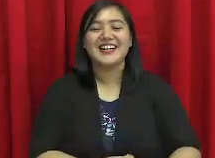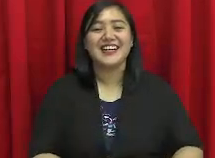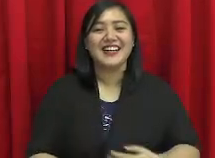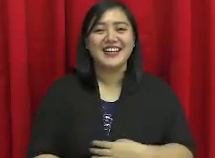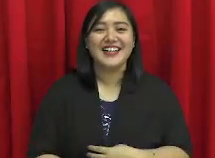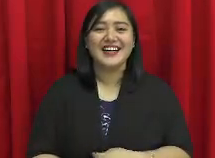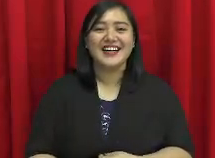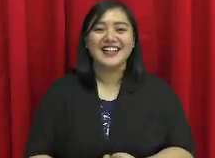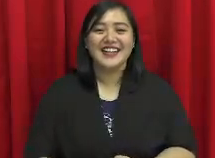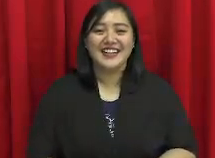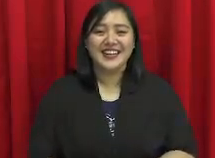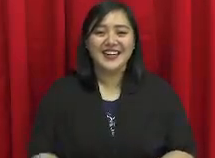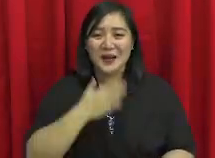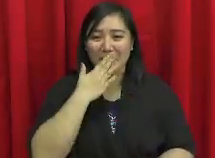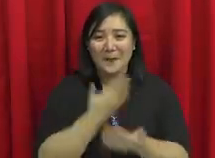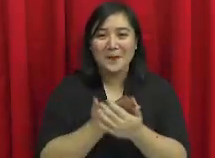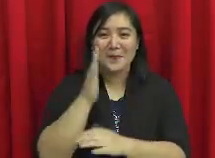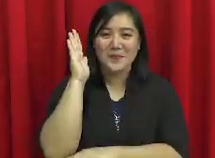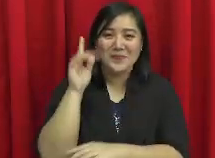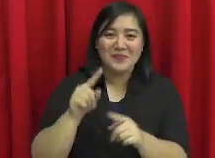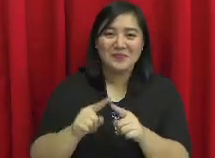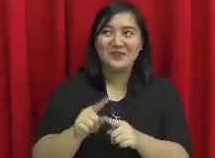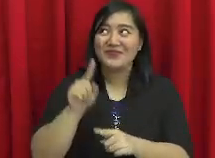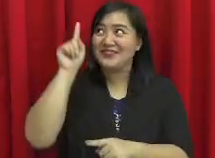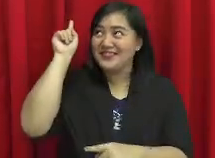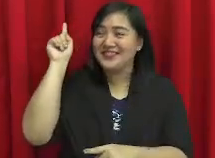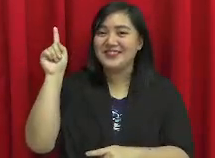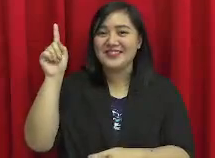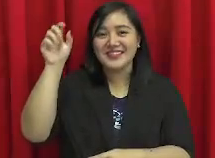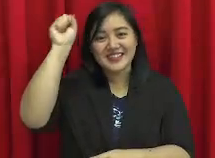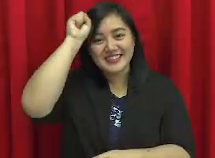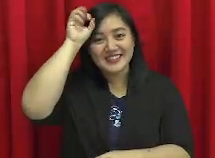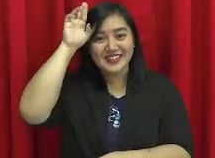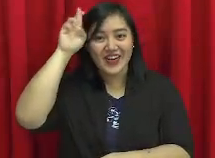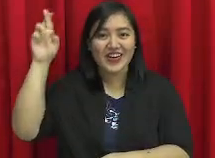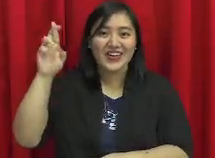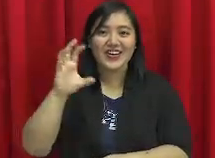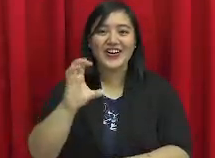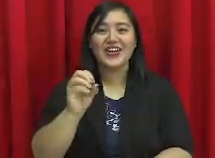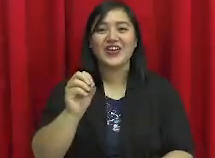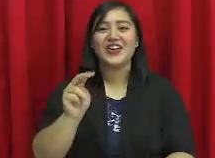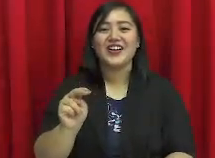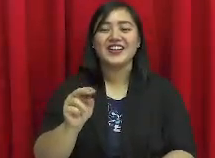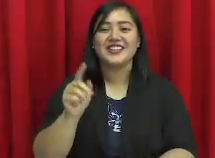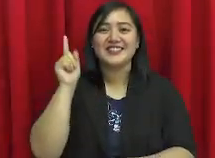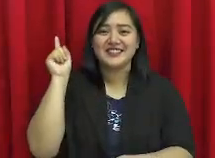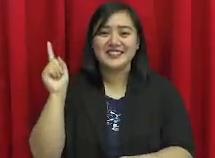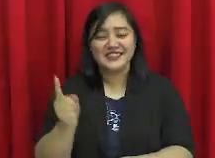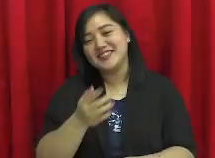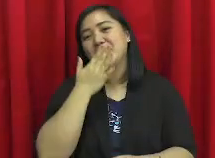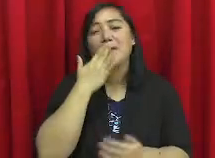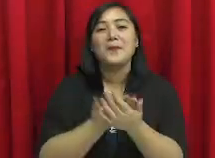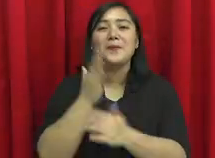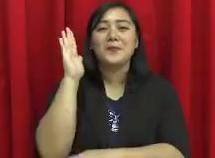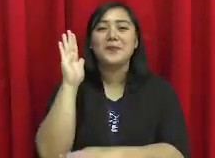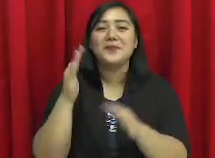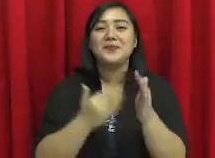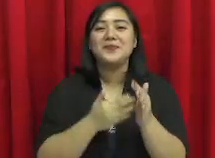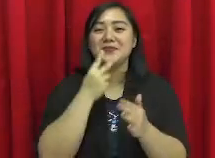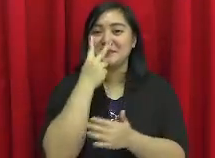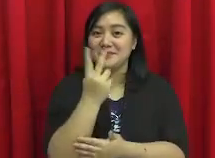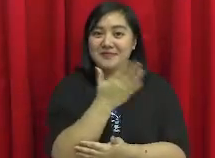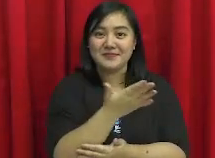Magandang tanghali sa iyo, Sir Conrad. Magandang tanghali po sa inyo pong lahat. Nandito na naman tayo nagkita-kita. Muli kanina